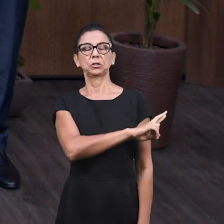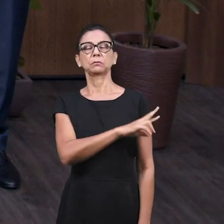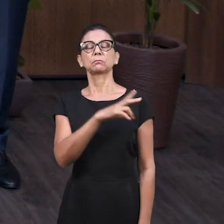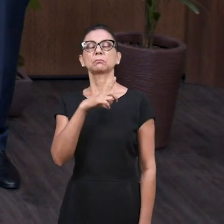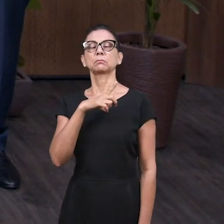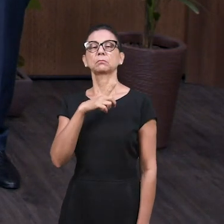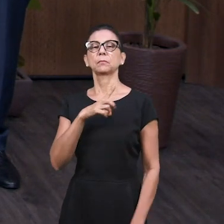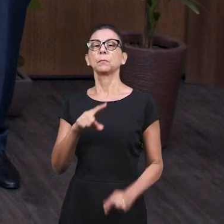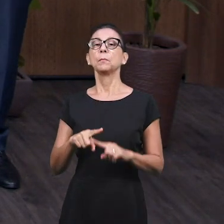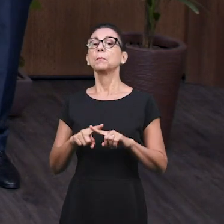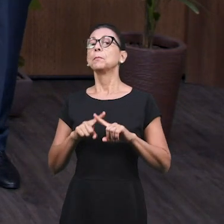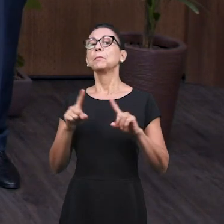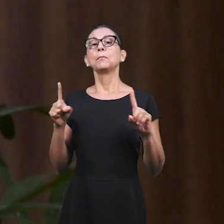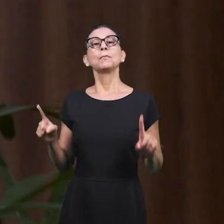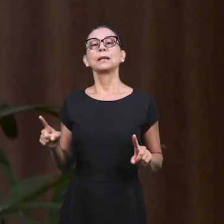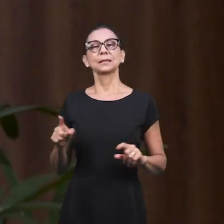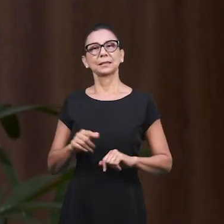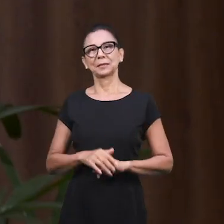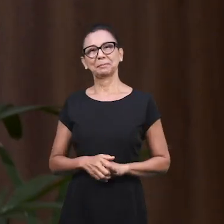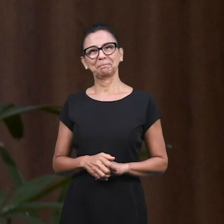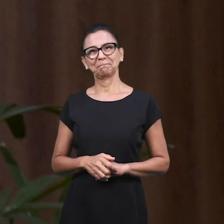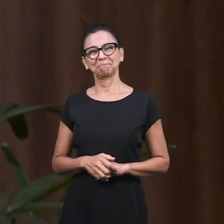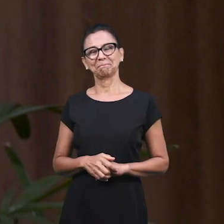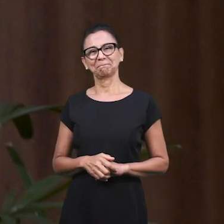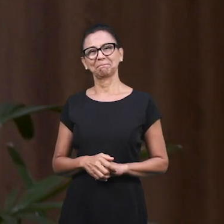en train de recevoir seulement